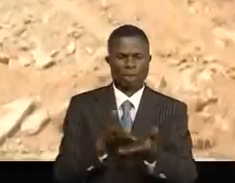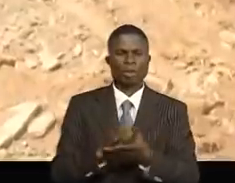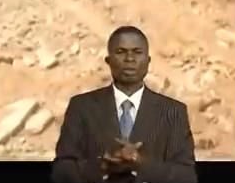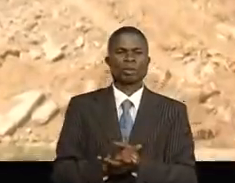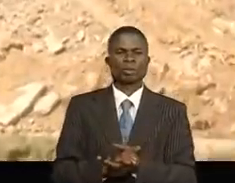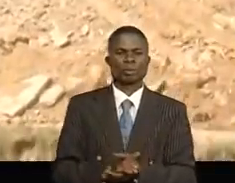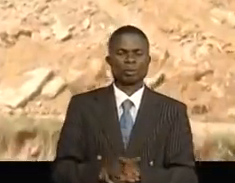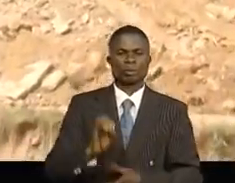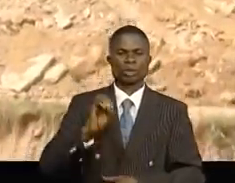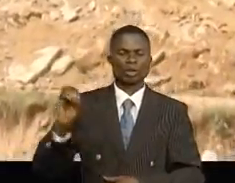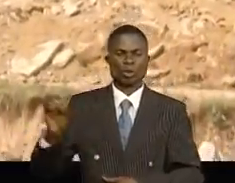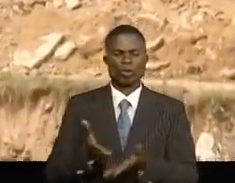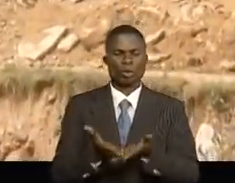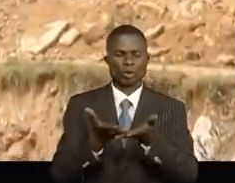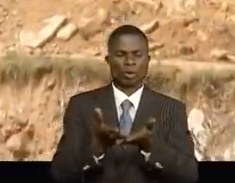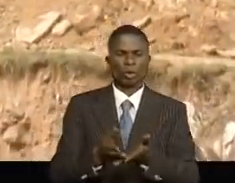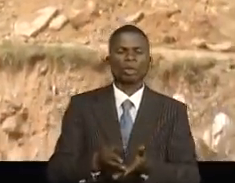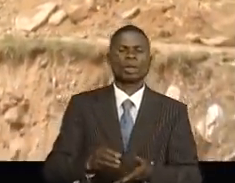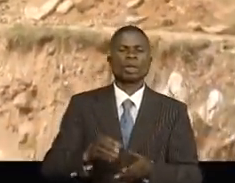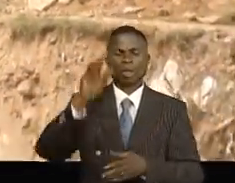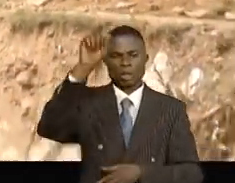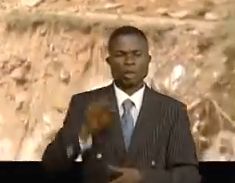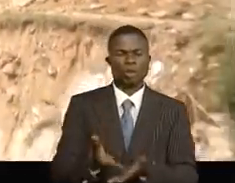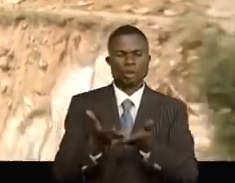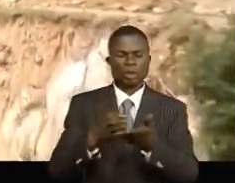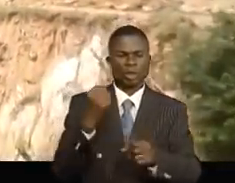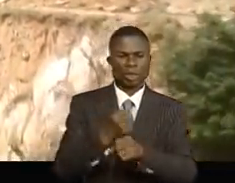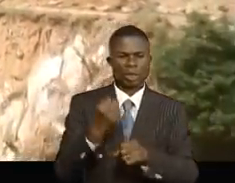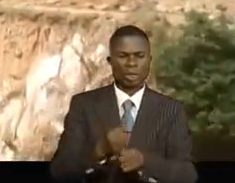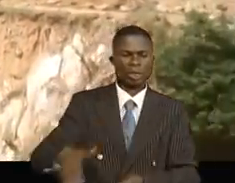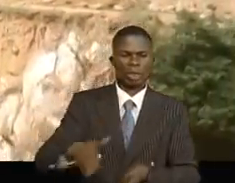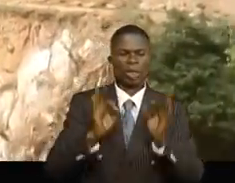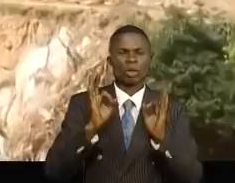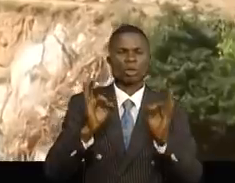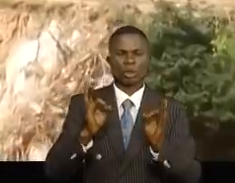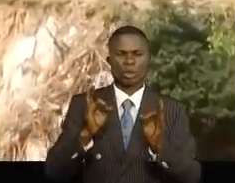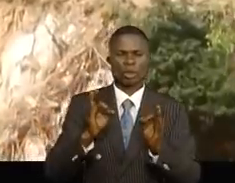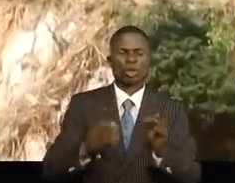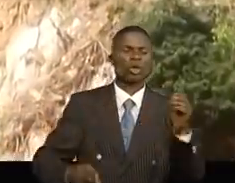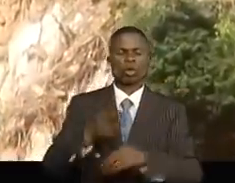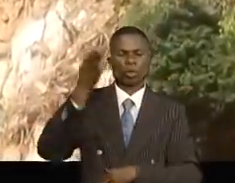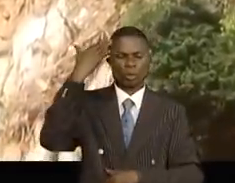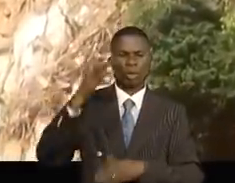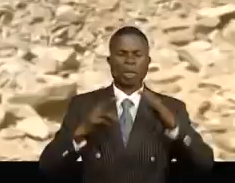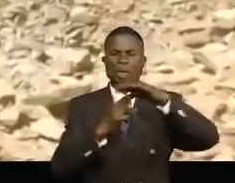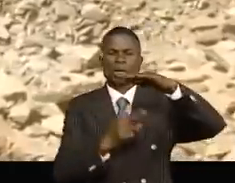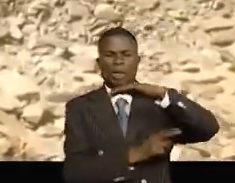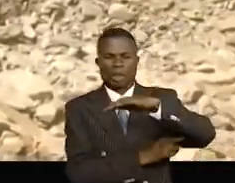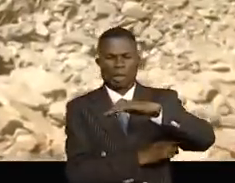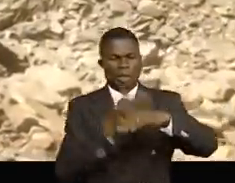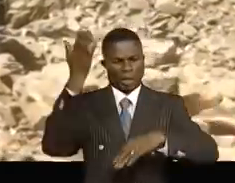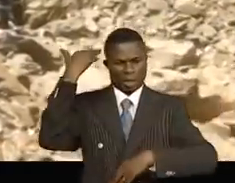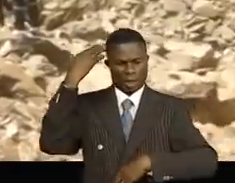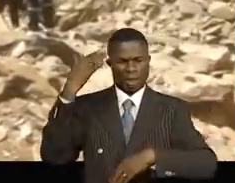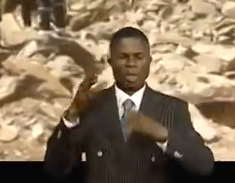L'office de route Ouvira poursuit avec les travaux du traçage des nouveaux passages sur l'endroit coupé entre le pont Chengézimou et